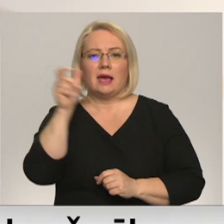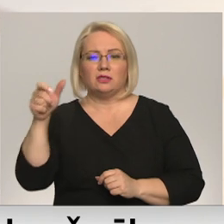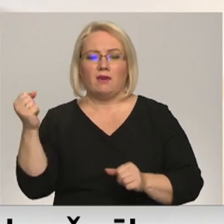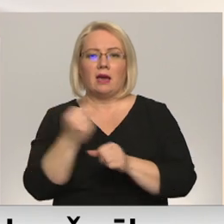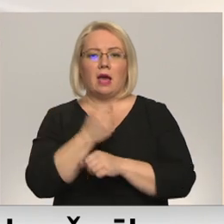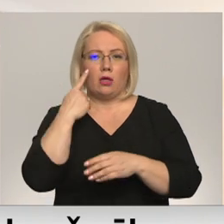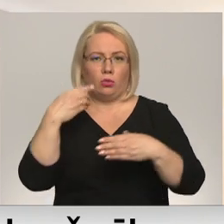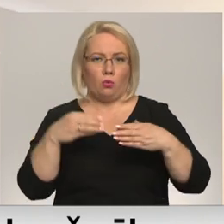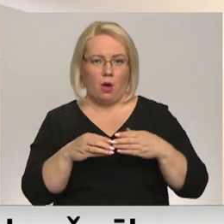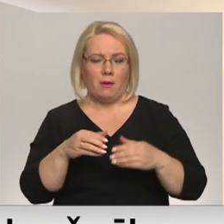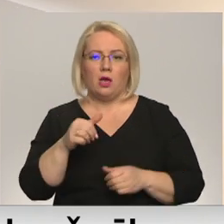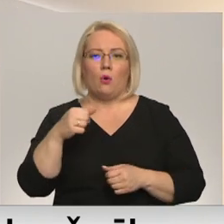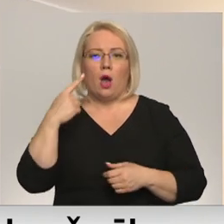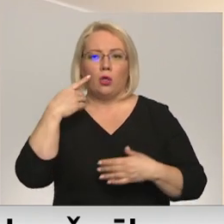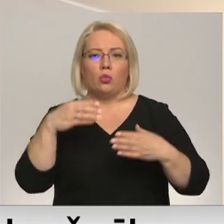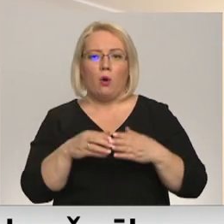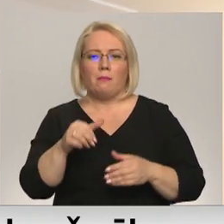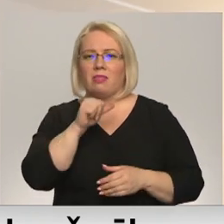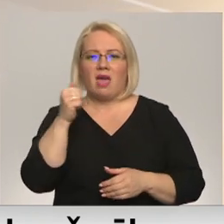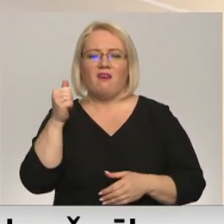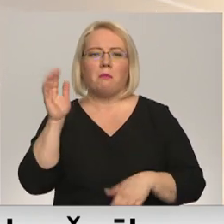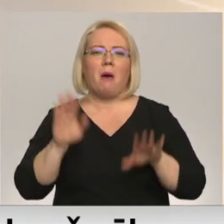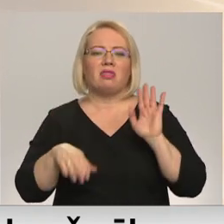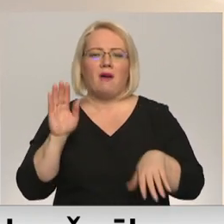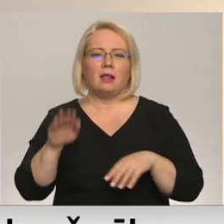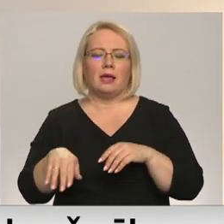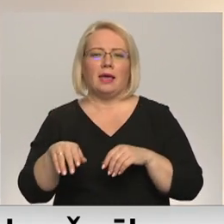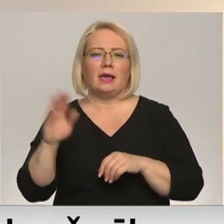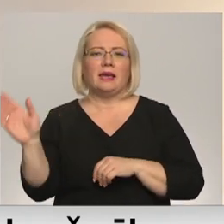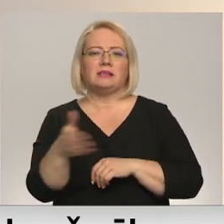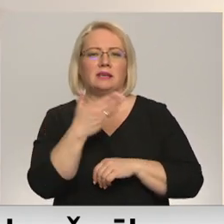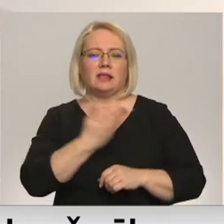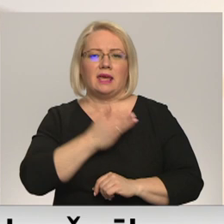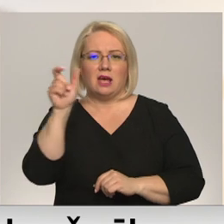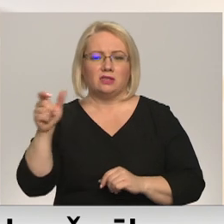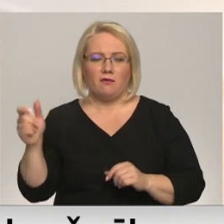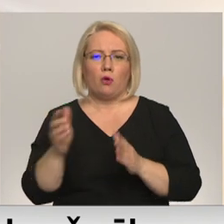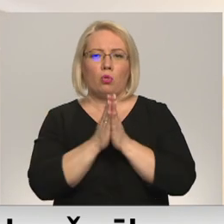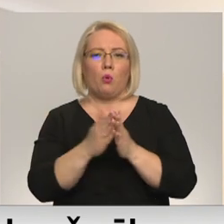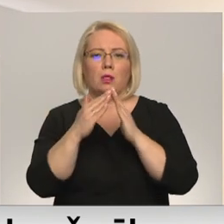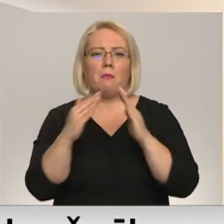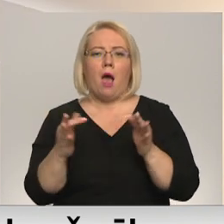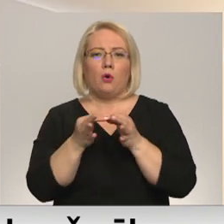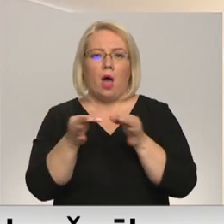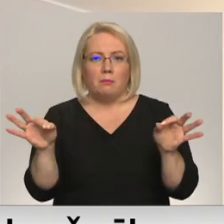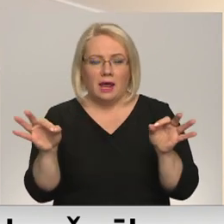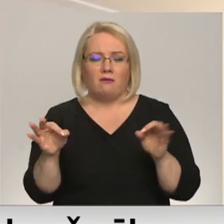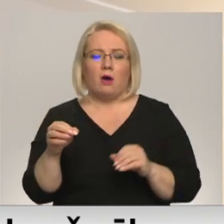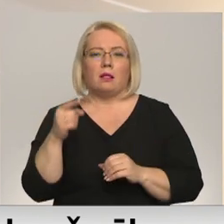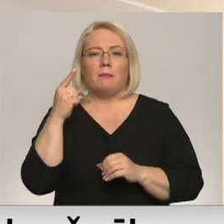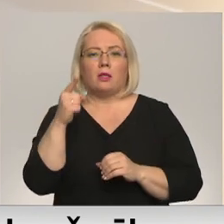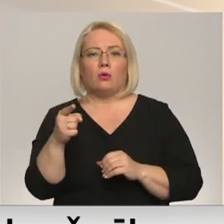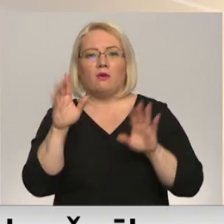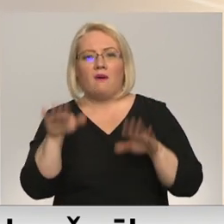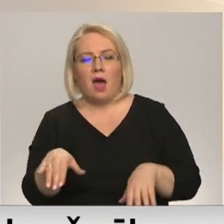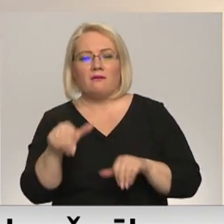ka doma nevar patvaļīgi ielikt tos iedzīvotājus, nevar prasīt vienkārši to māju atbrīvot. Cits jautājums ir, vai tur var vai nevar dzīvot, jo tā ēka